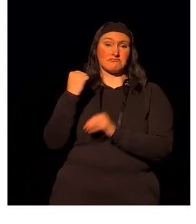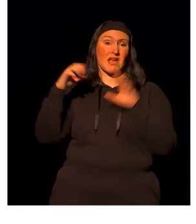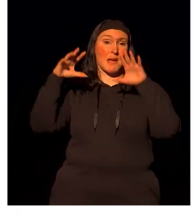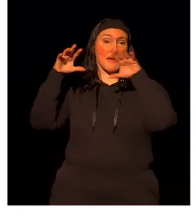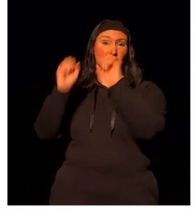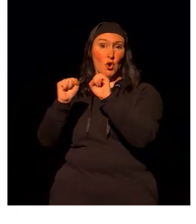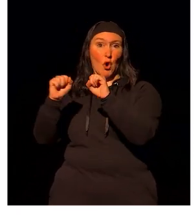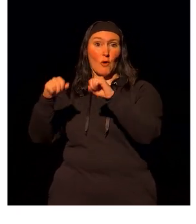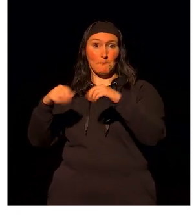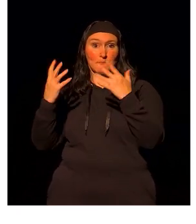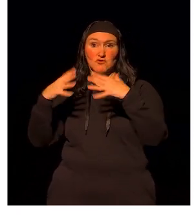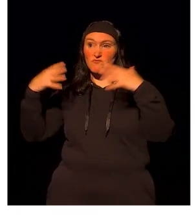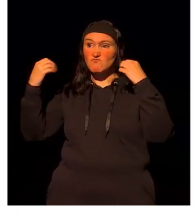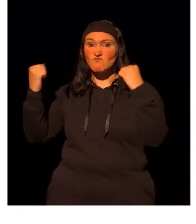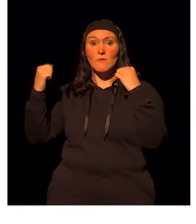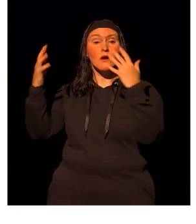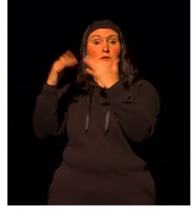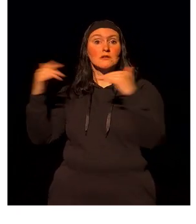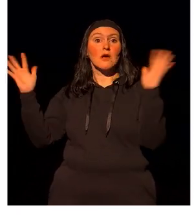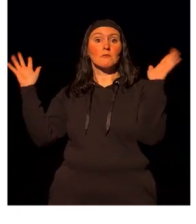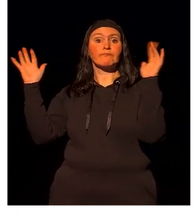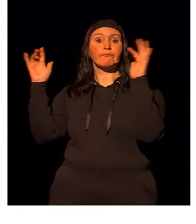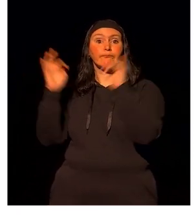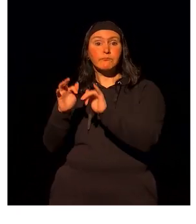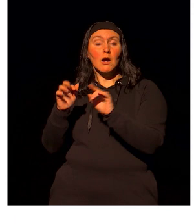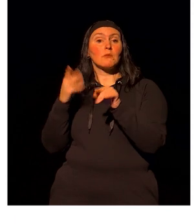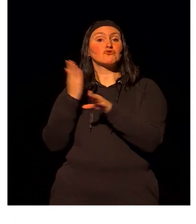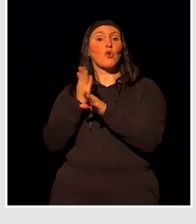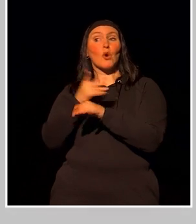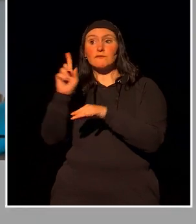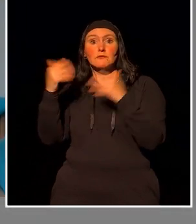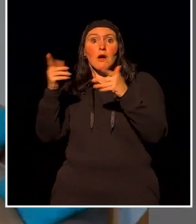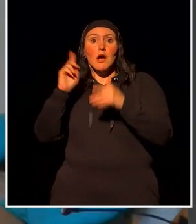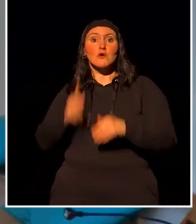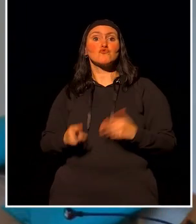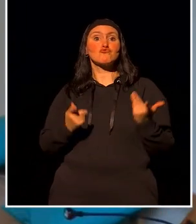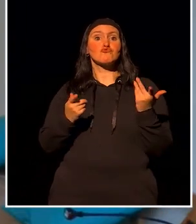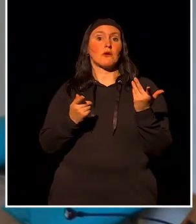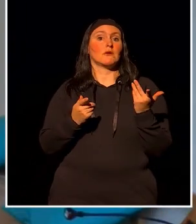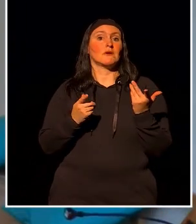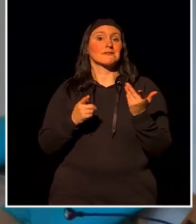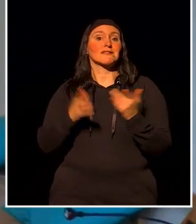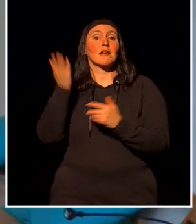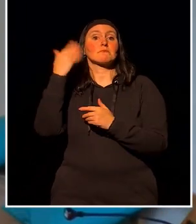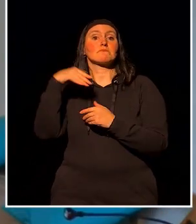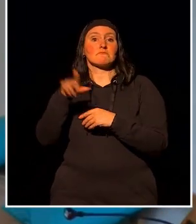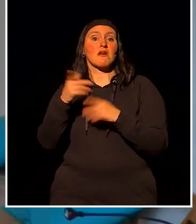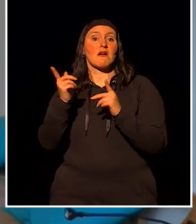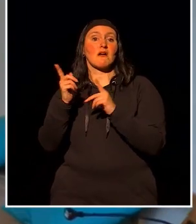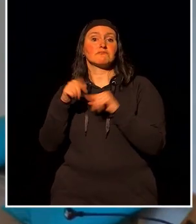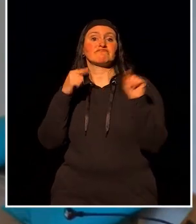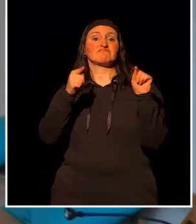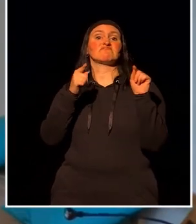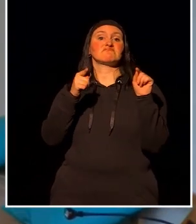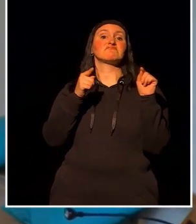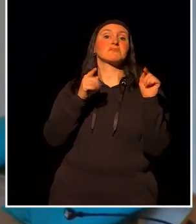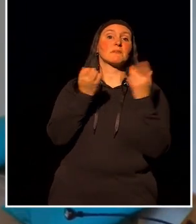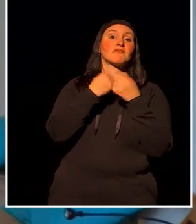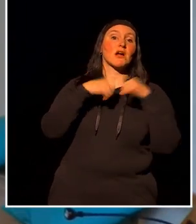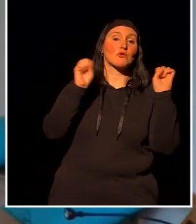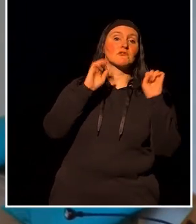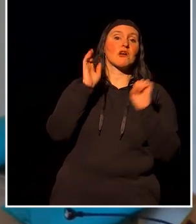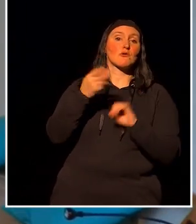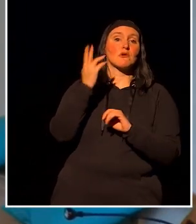von Befreiungsprozess, in dem es um Nationalismus ging, begünstigt. Das galt im 20. Jahrhundert für den